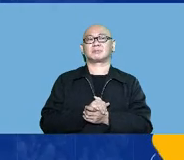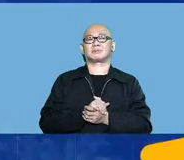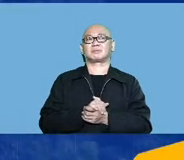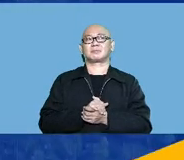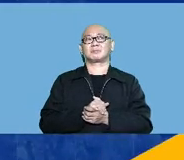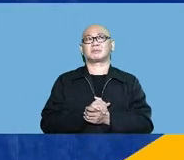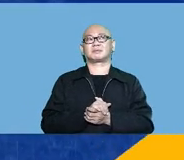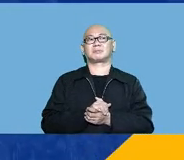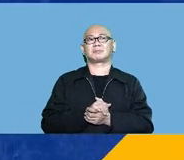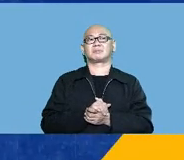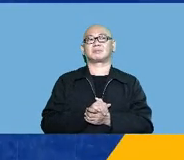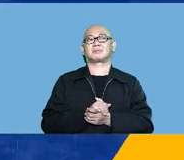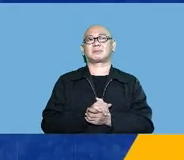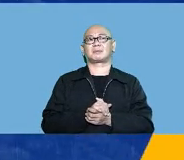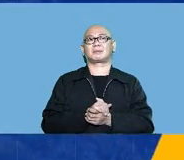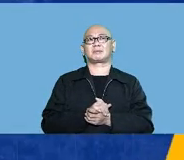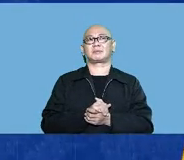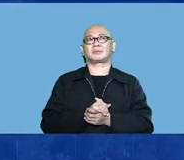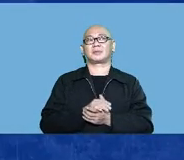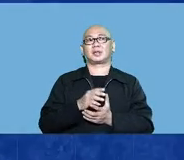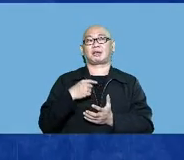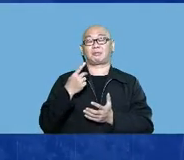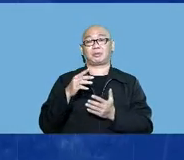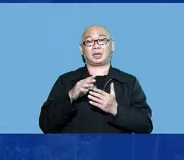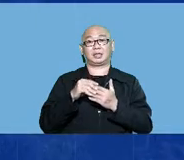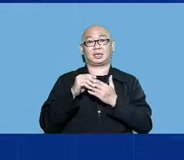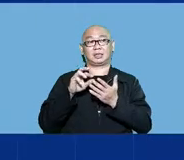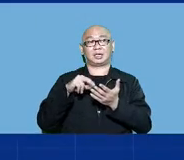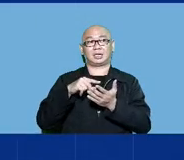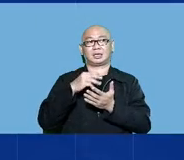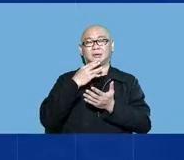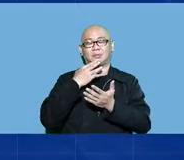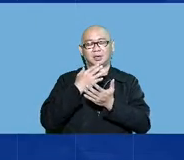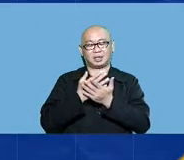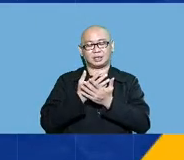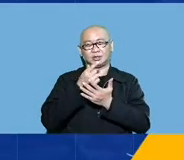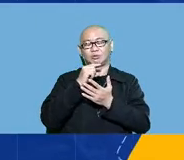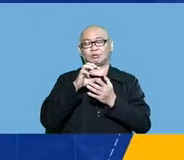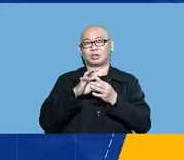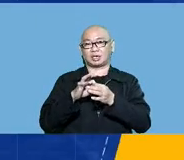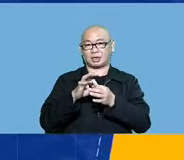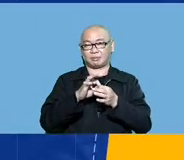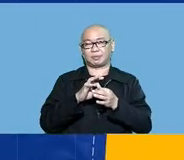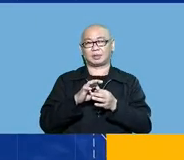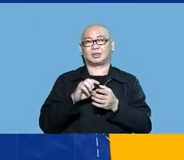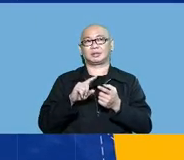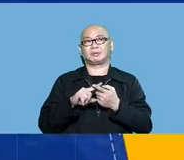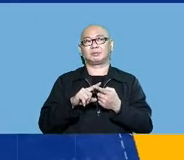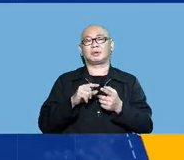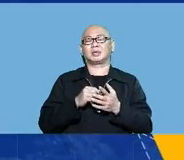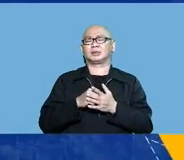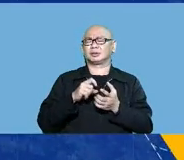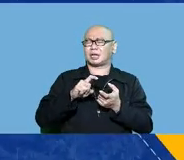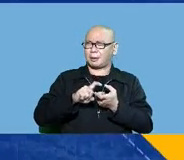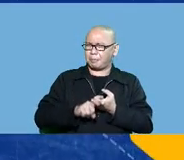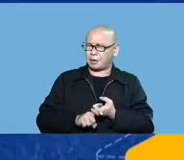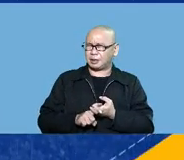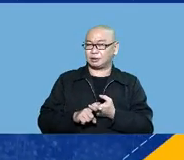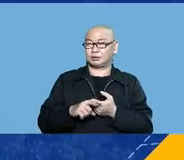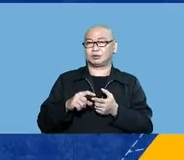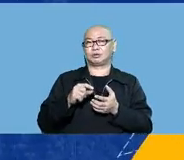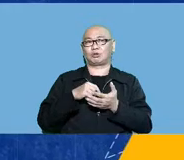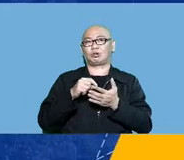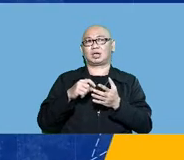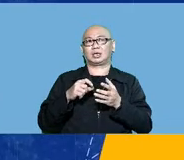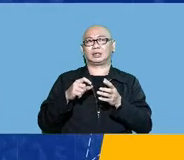insaf karena kami ajak jalan-jalan. Terima kasih atas kerjasamanya. Teman sahabat di sekolah dasar